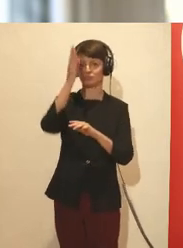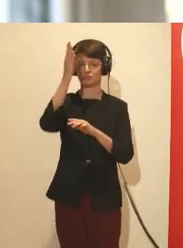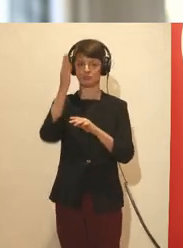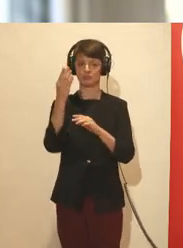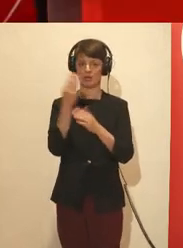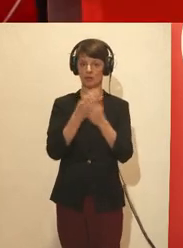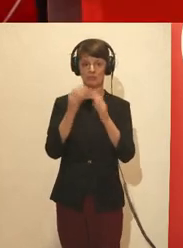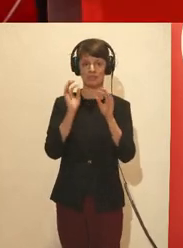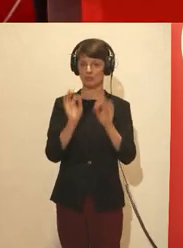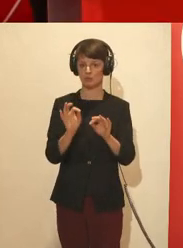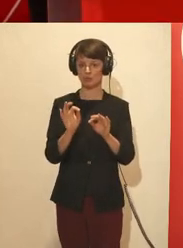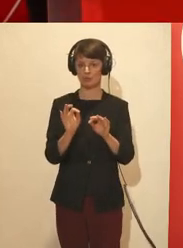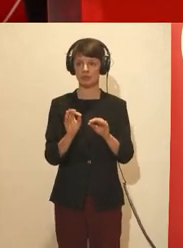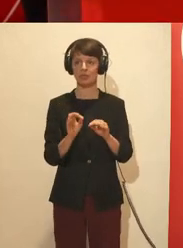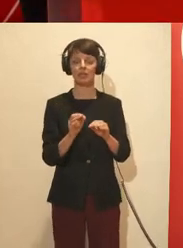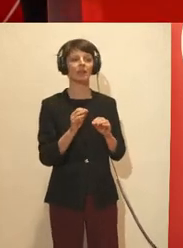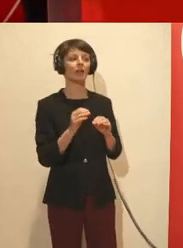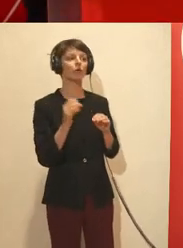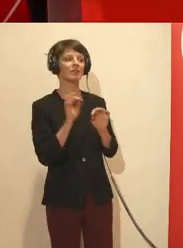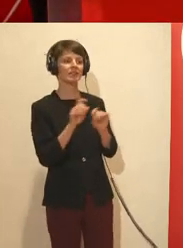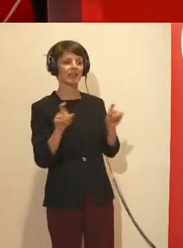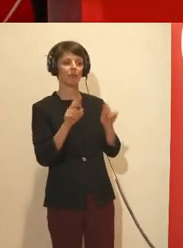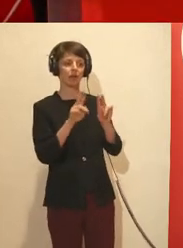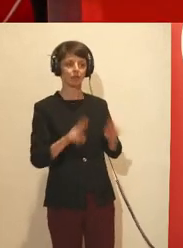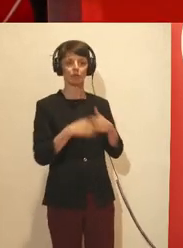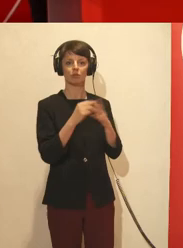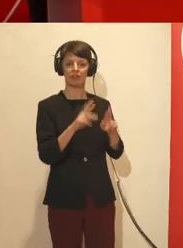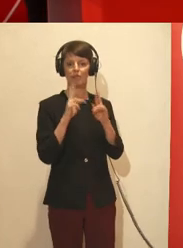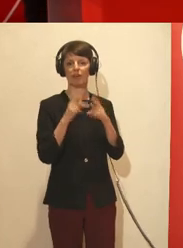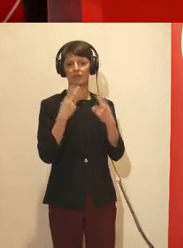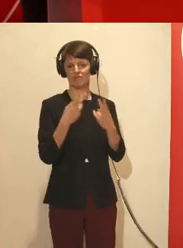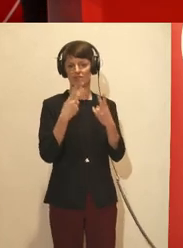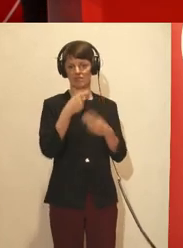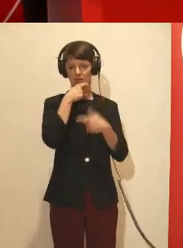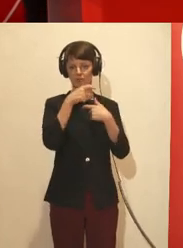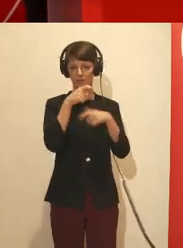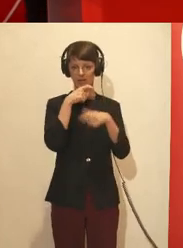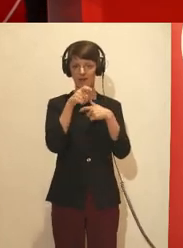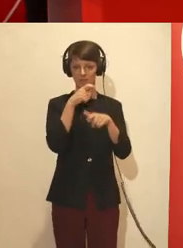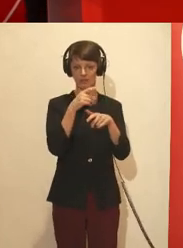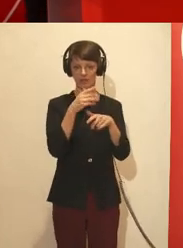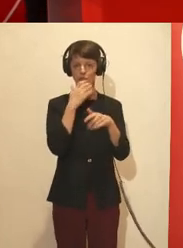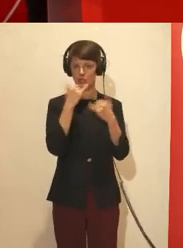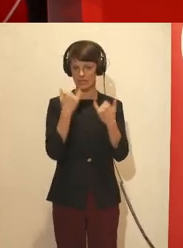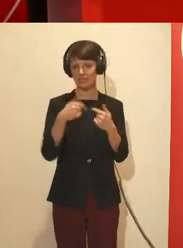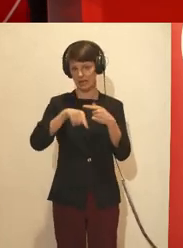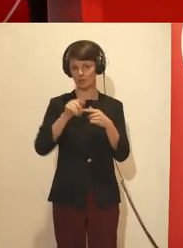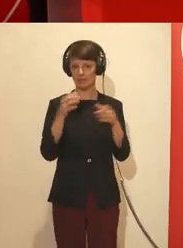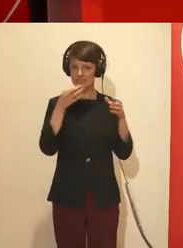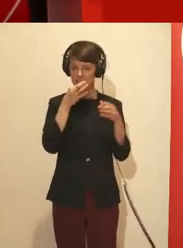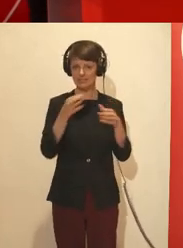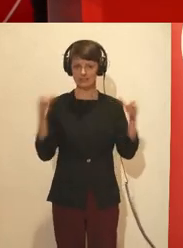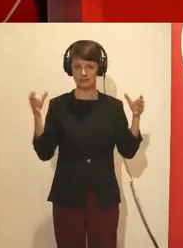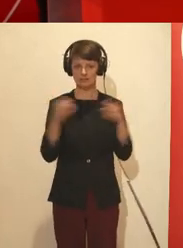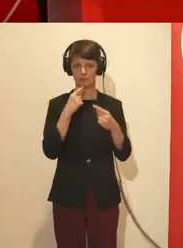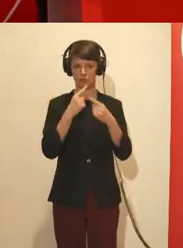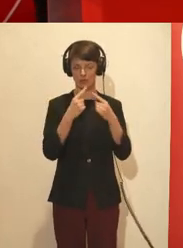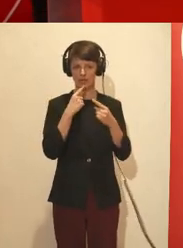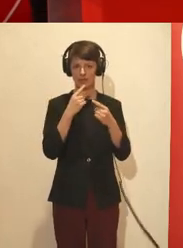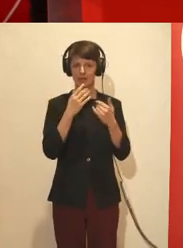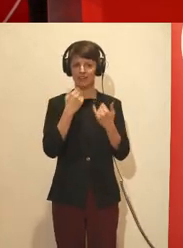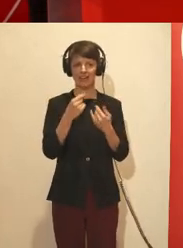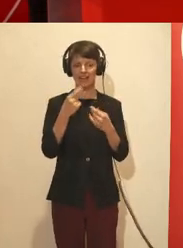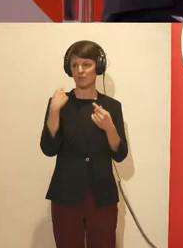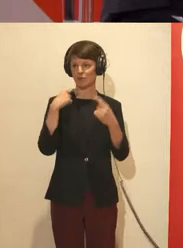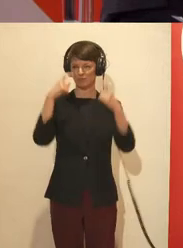genau über diese würde und respekt ich glaube das sind ganz wichtige übergriffe über die wir sprechen wir bestimmt auch noch gleich ich würde gerne mal weil sich auch so ein bisschen die